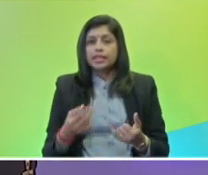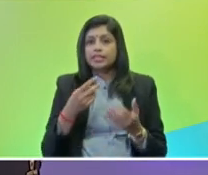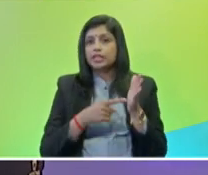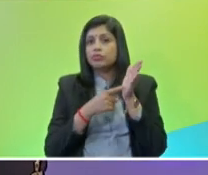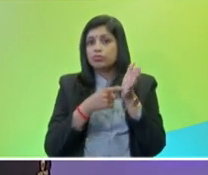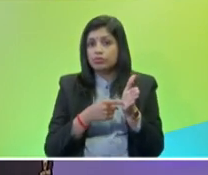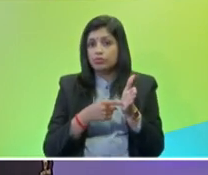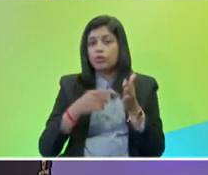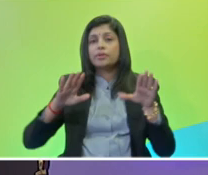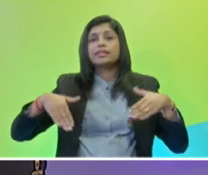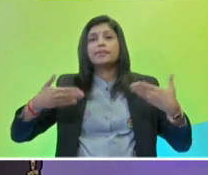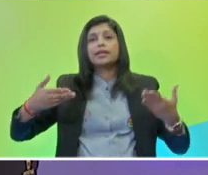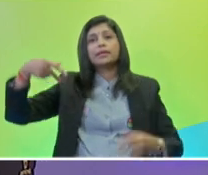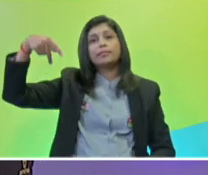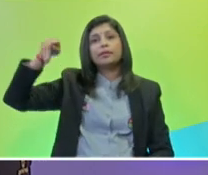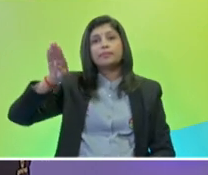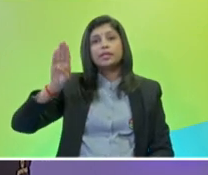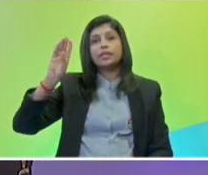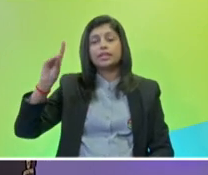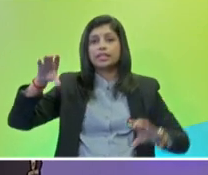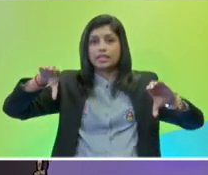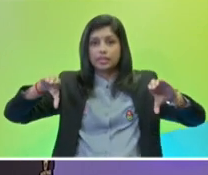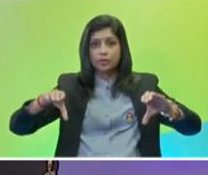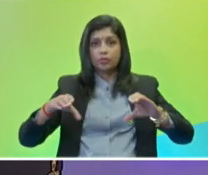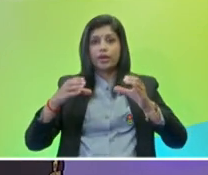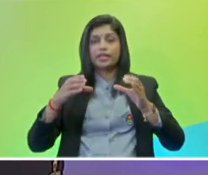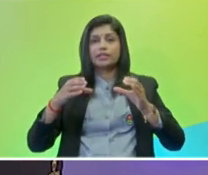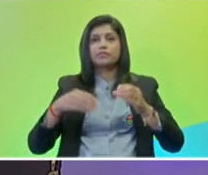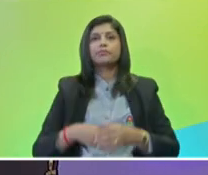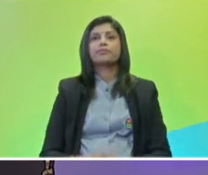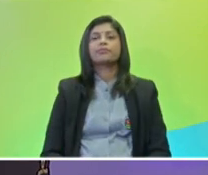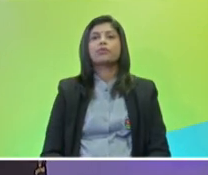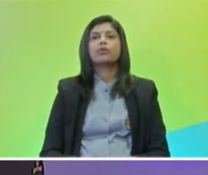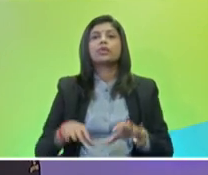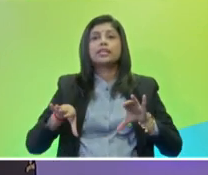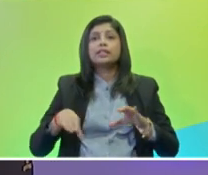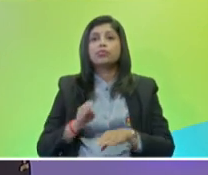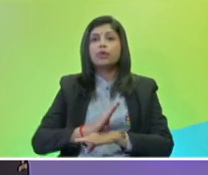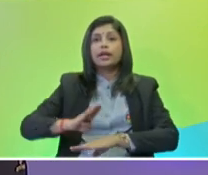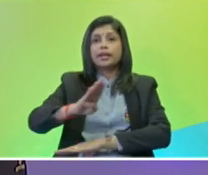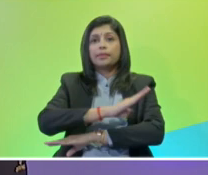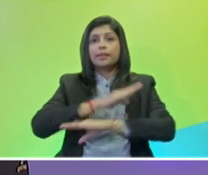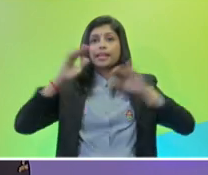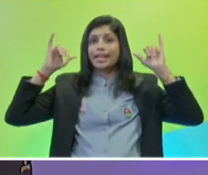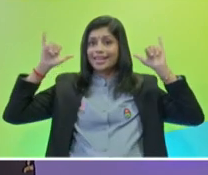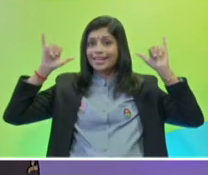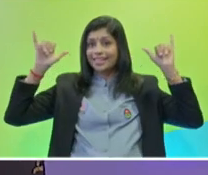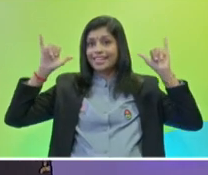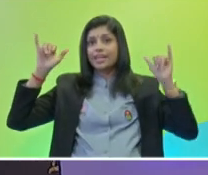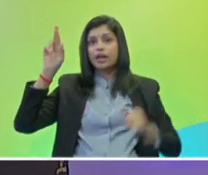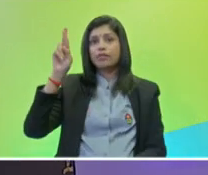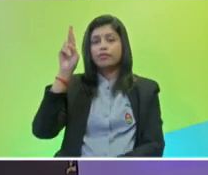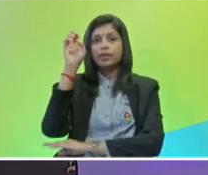telah memilih bidang rekreasi dan kesenggangan Oke bidang rekreasi dan kesenangan adalah pilihan